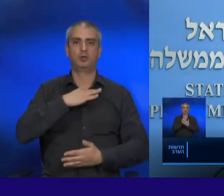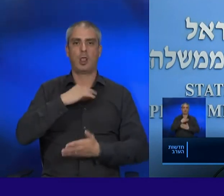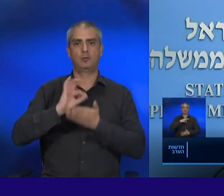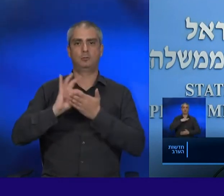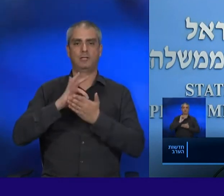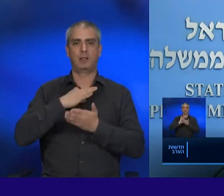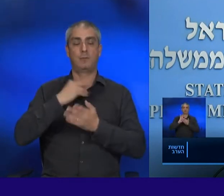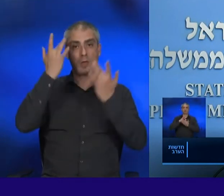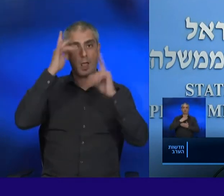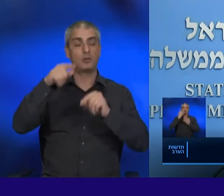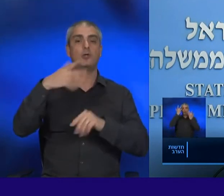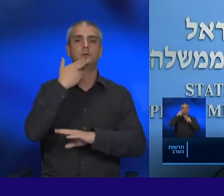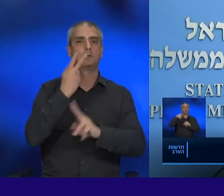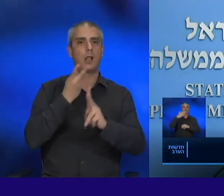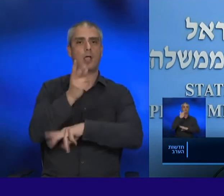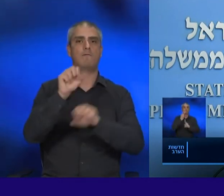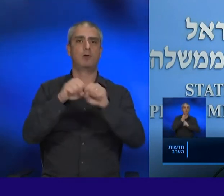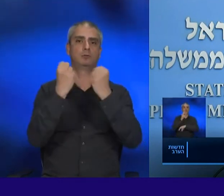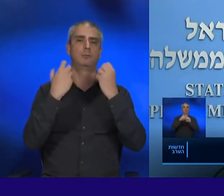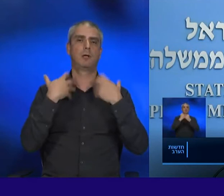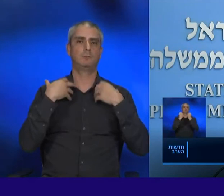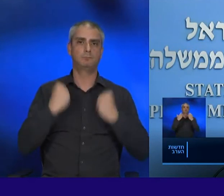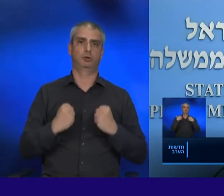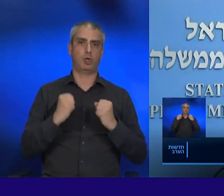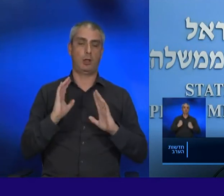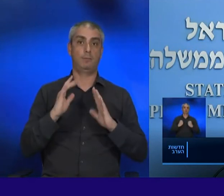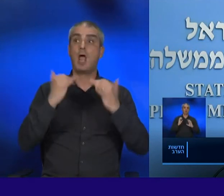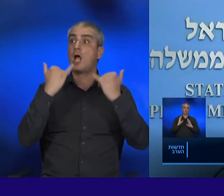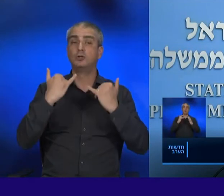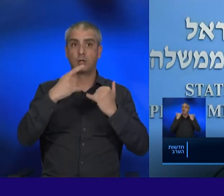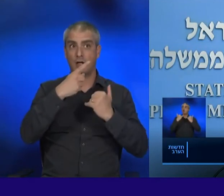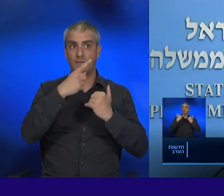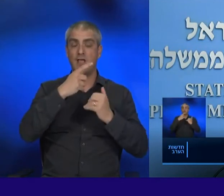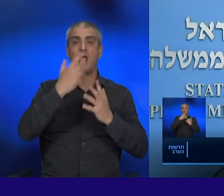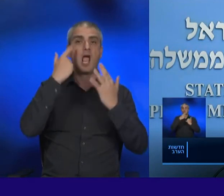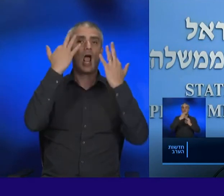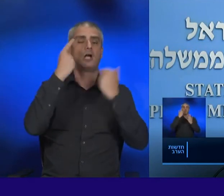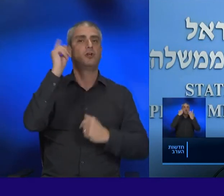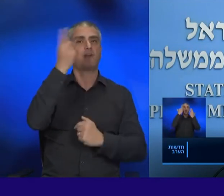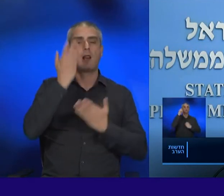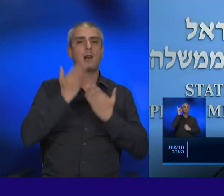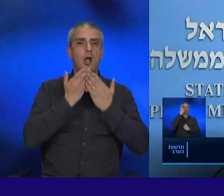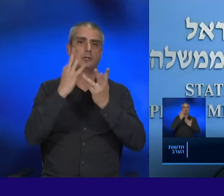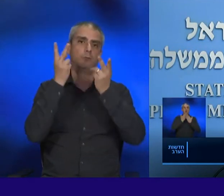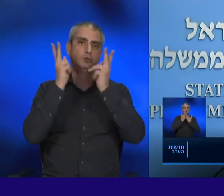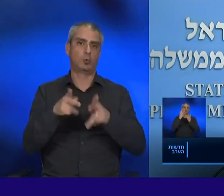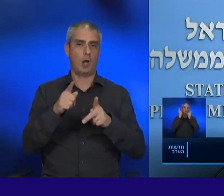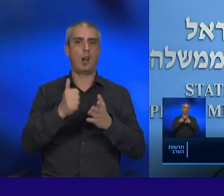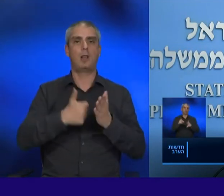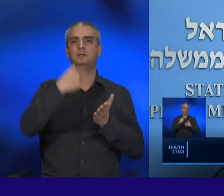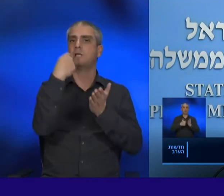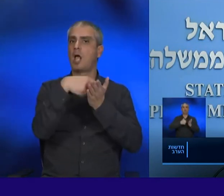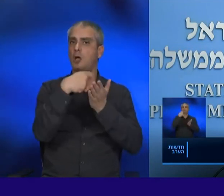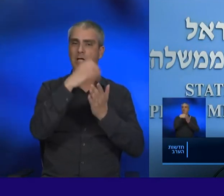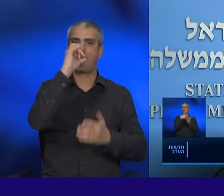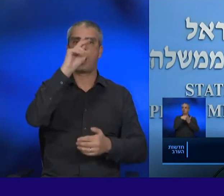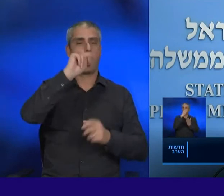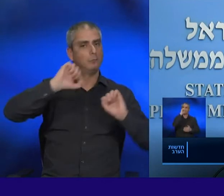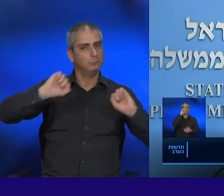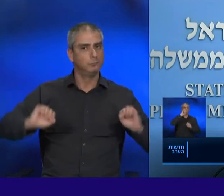לדאוג לכך שישראל תעבור את המשבר הזה בשלום עכשיו הכללי רוני חזקיהו, מסייע בכל מה שהוא יכול, שר האוצר, כחלון,